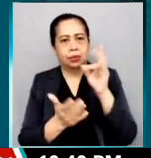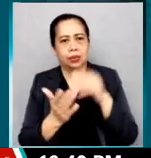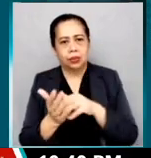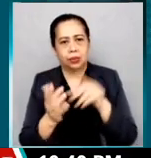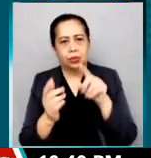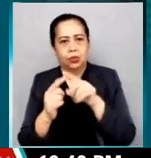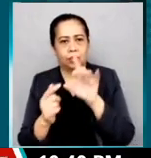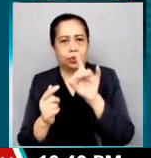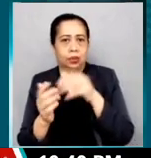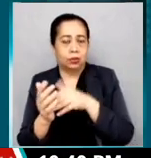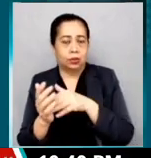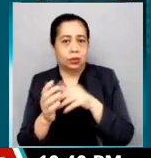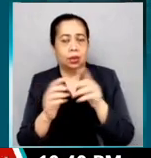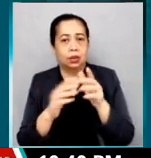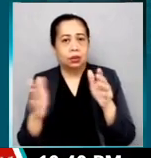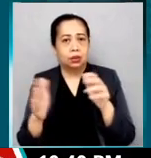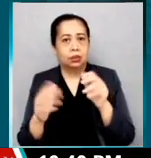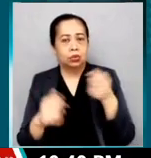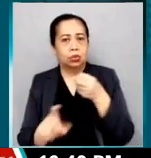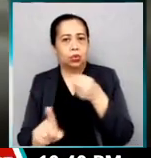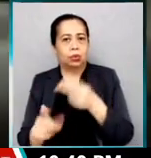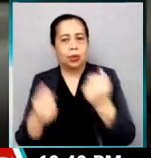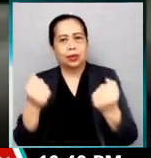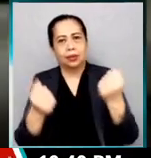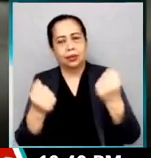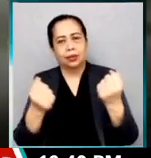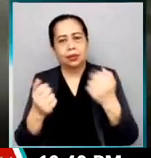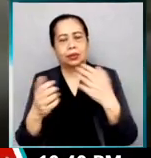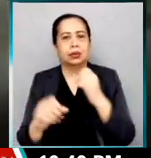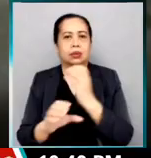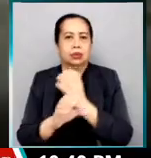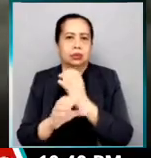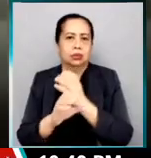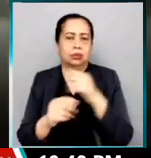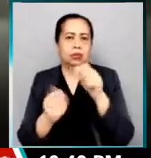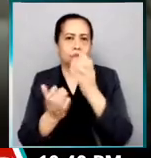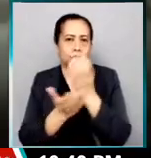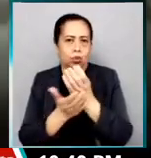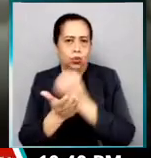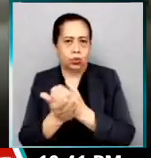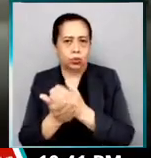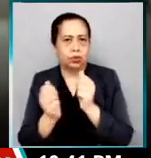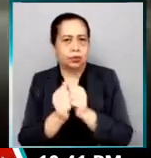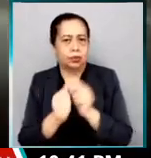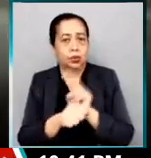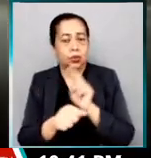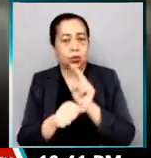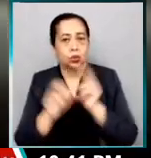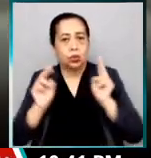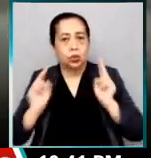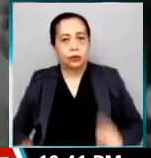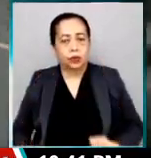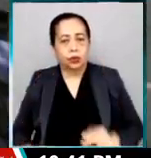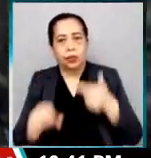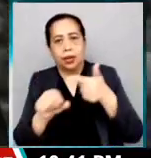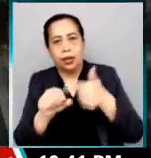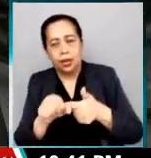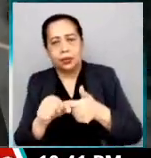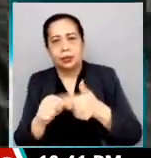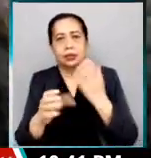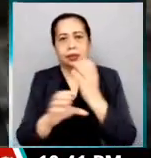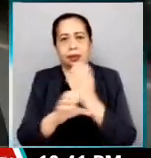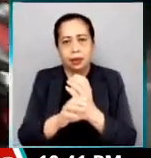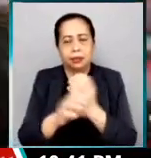pesos naman sa automatic na 8-hour course. Kasama na raw dito ang paggamit ng uniform, gasolina, sasakyan, maging